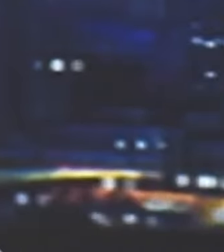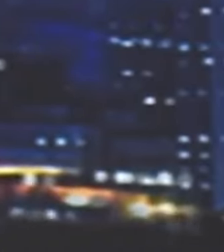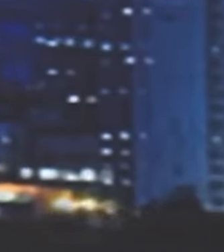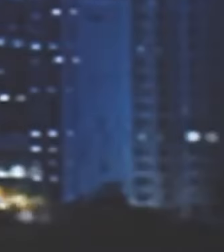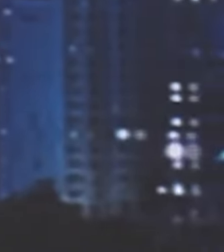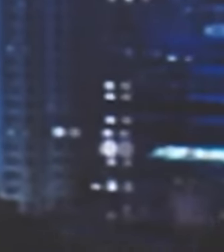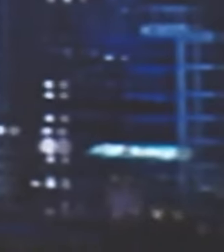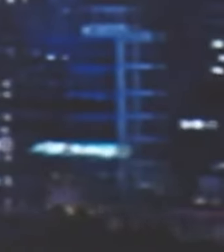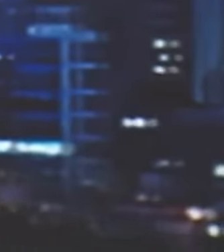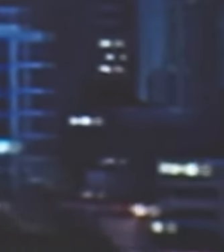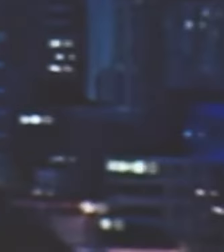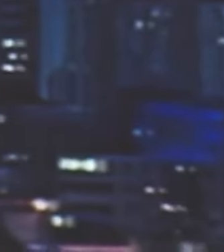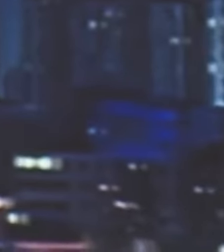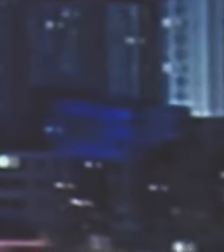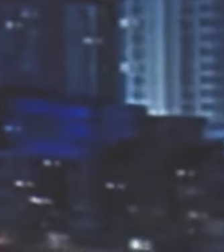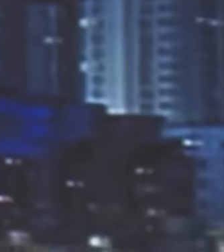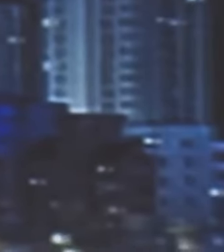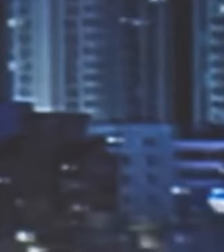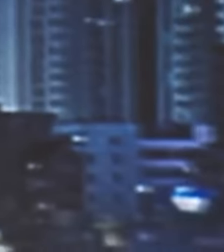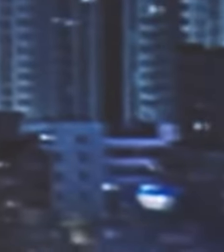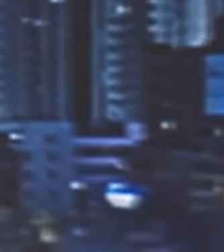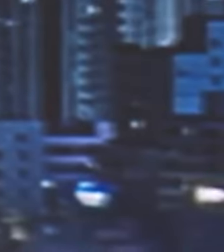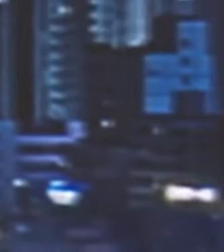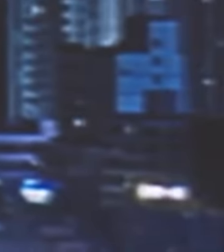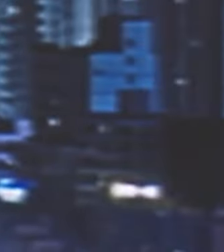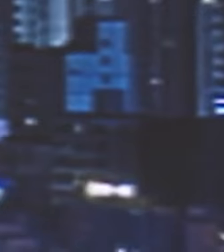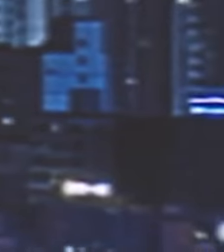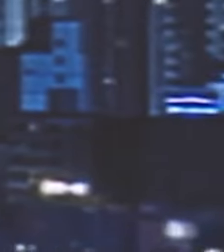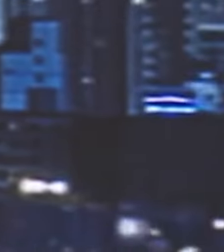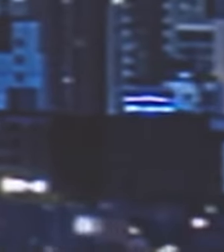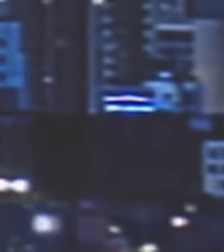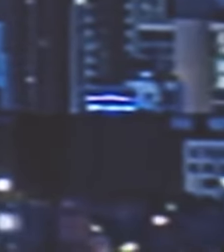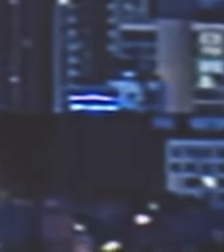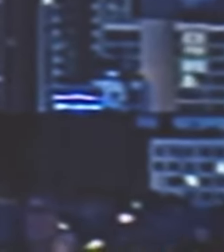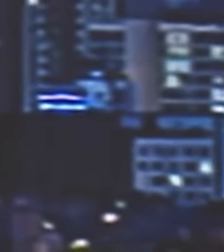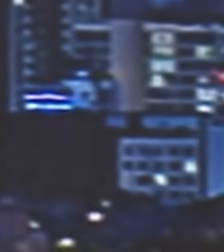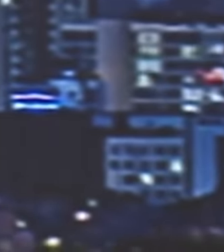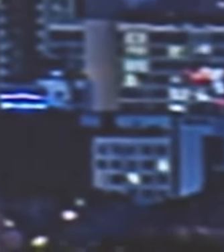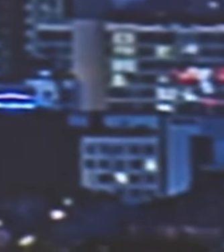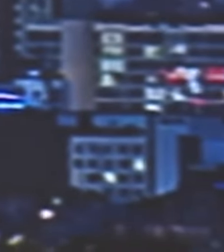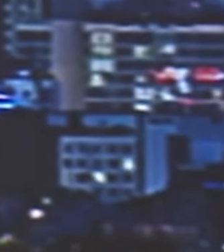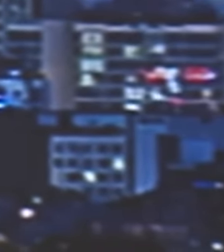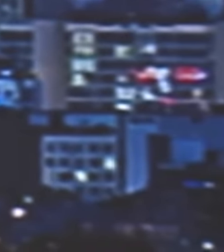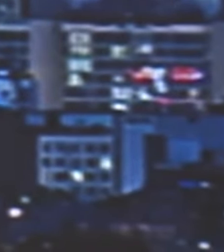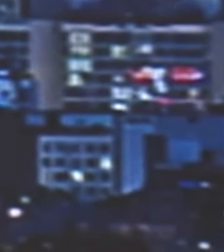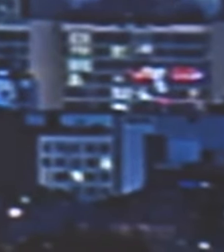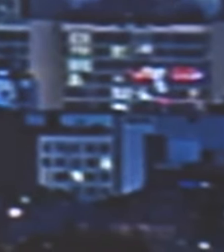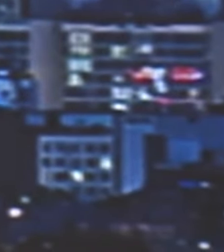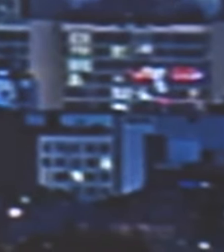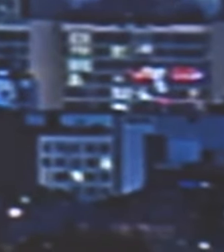JTBC 뉴스를 시청해 주신 여러분 고맙습니다. 저희는 저녁 6시 50분 뉴스룸에서 뵙겠습니다.